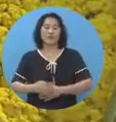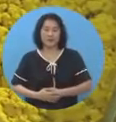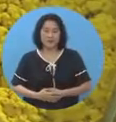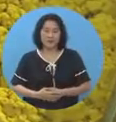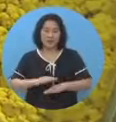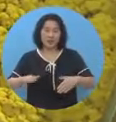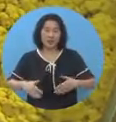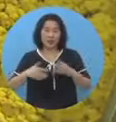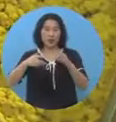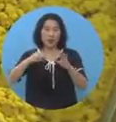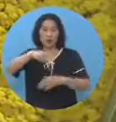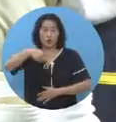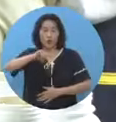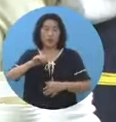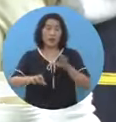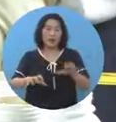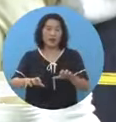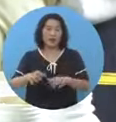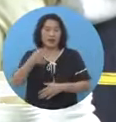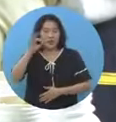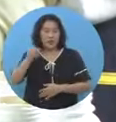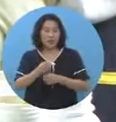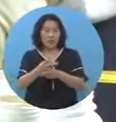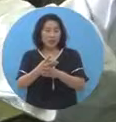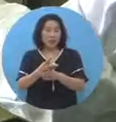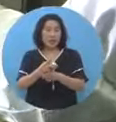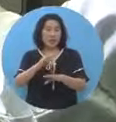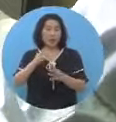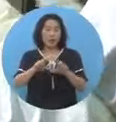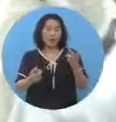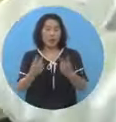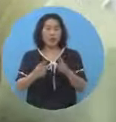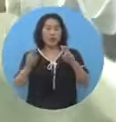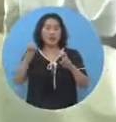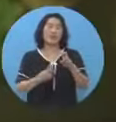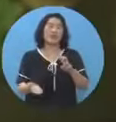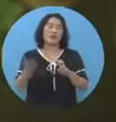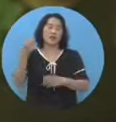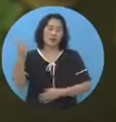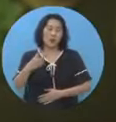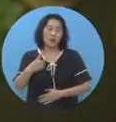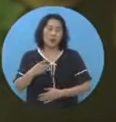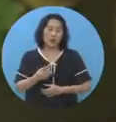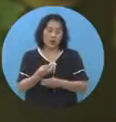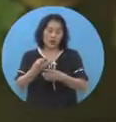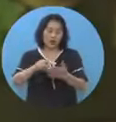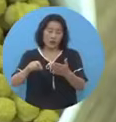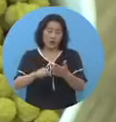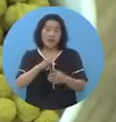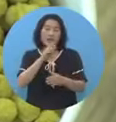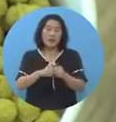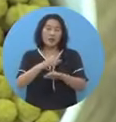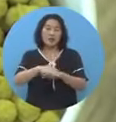펼칩니다. 전남의 유기 생태마을은 유기 인증 면적이 경지 면적의 20% 이상이고 경지 면적